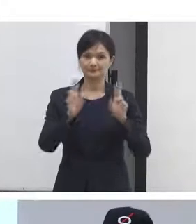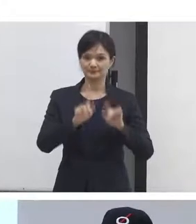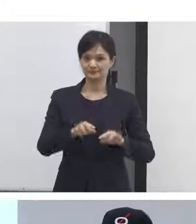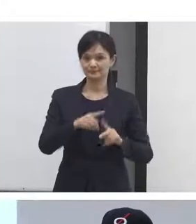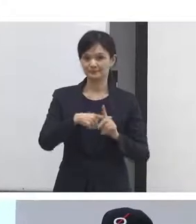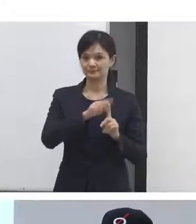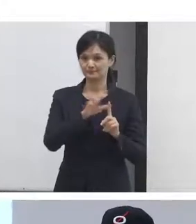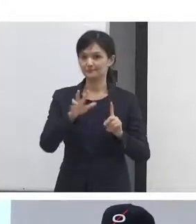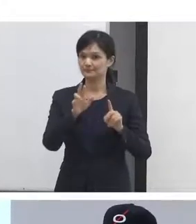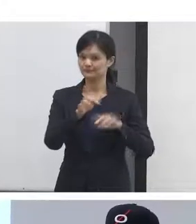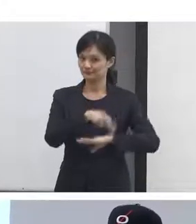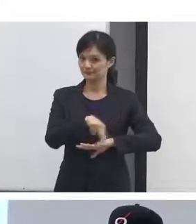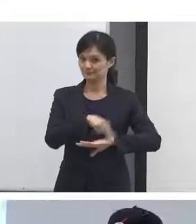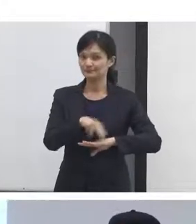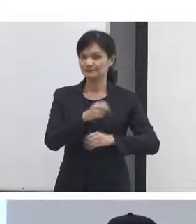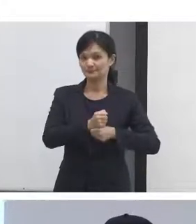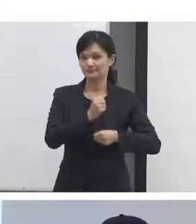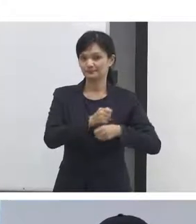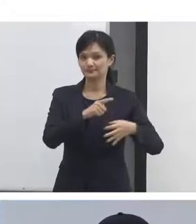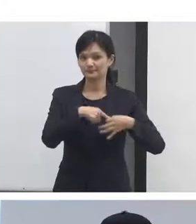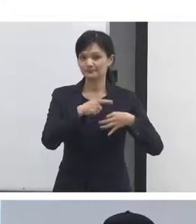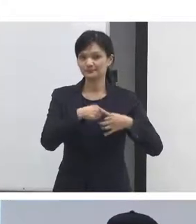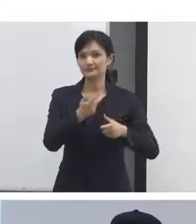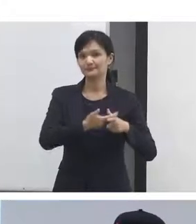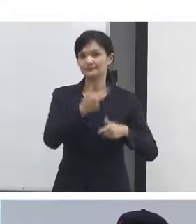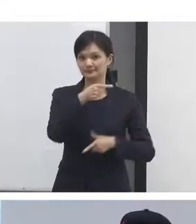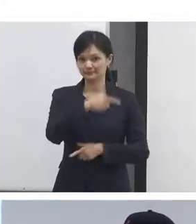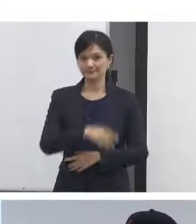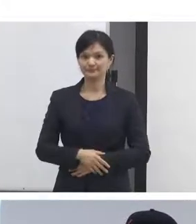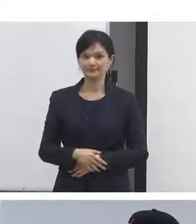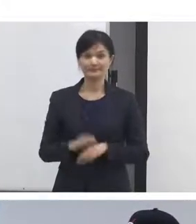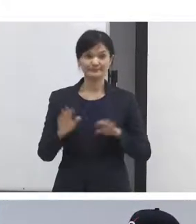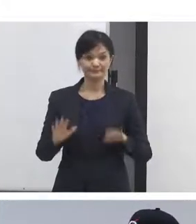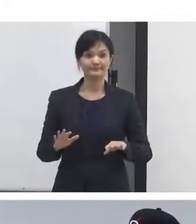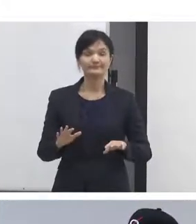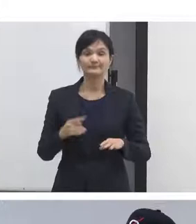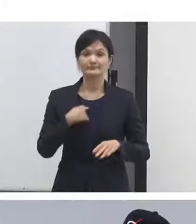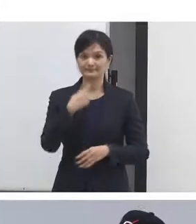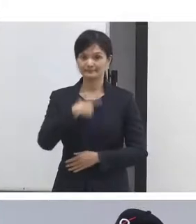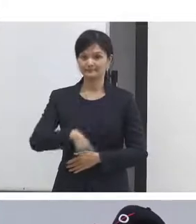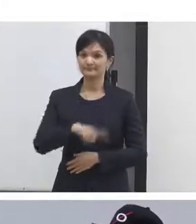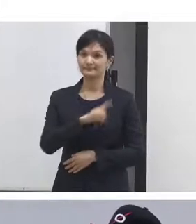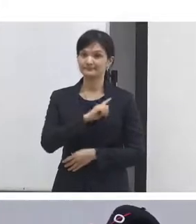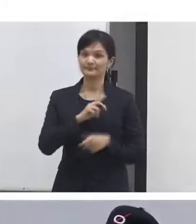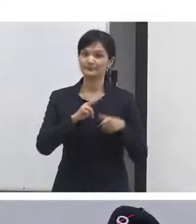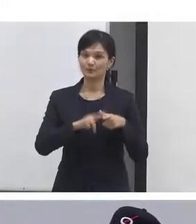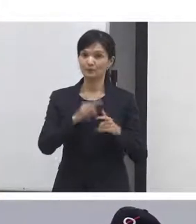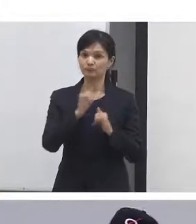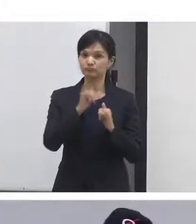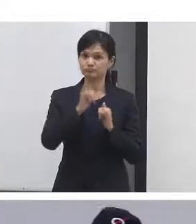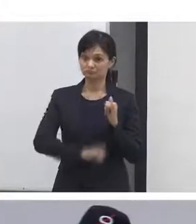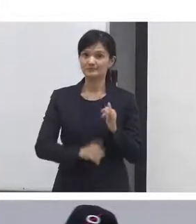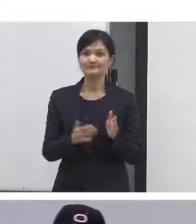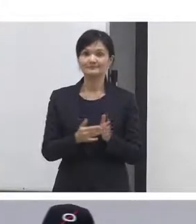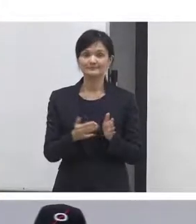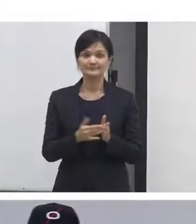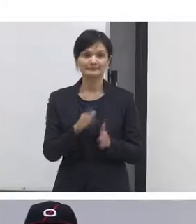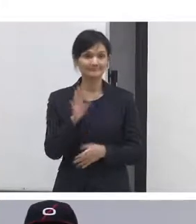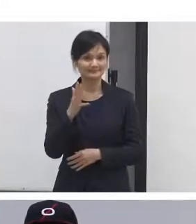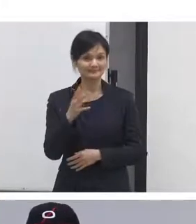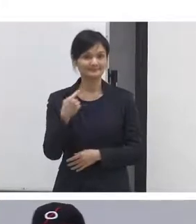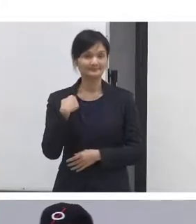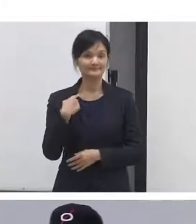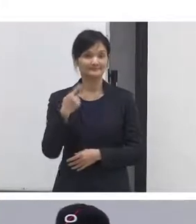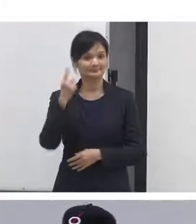市设计的工作这样子。好，先跟大家介绍一下我自己本身的故事。那其实主要是说，